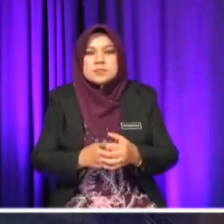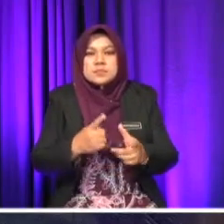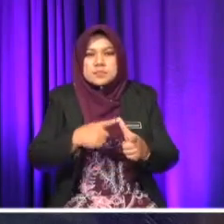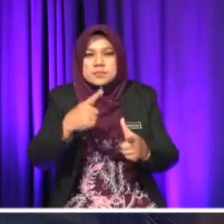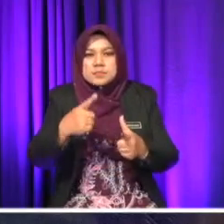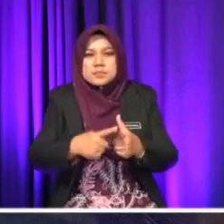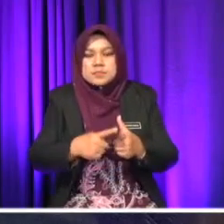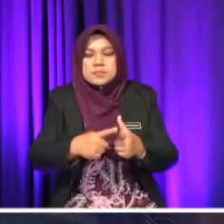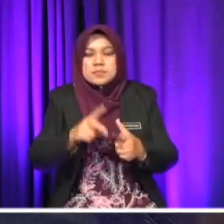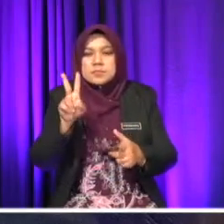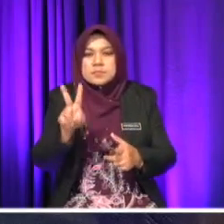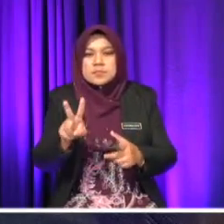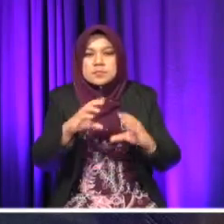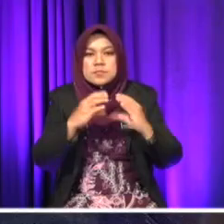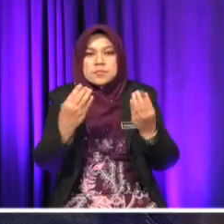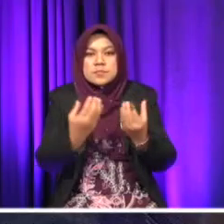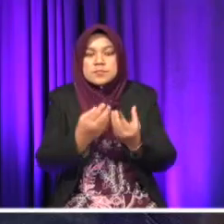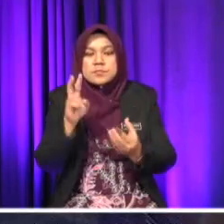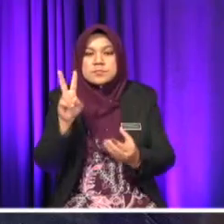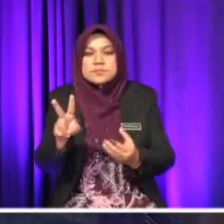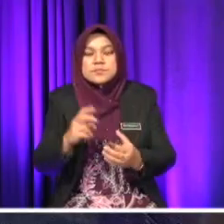yang kedua yaitu